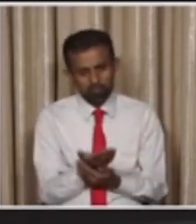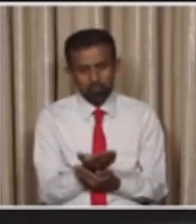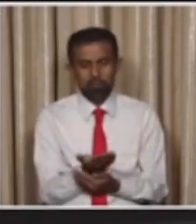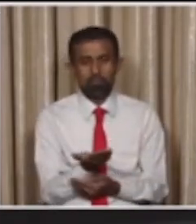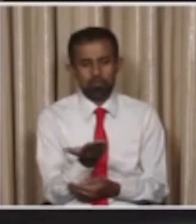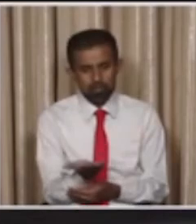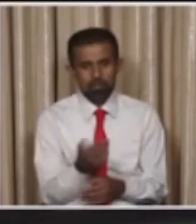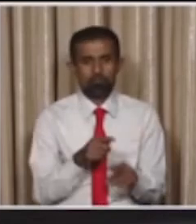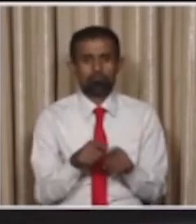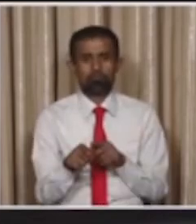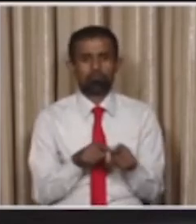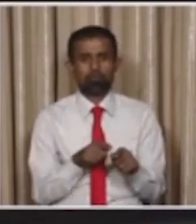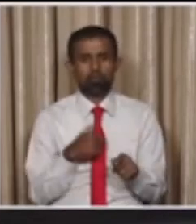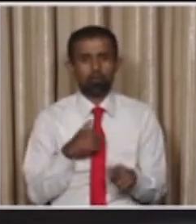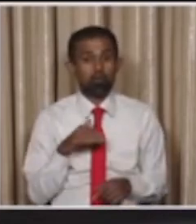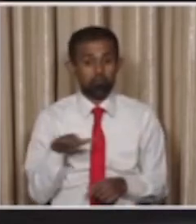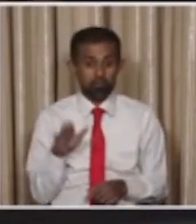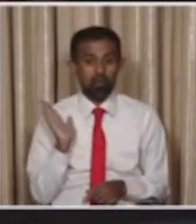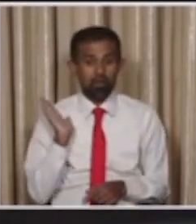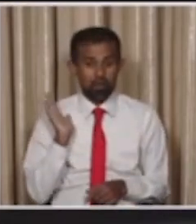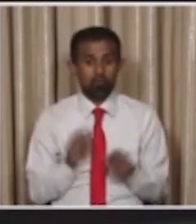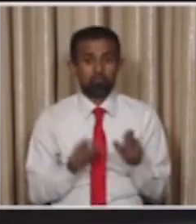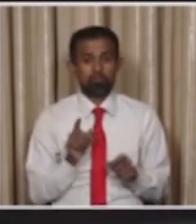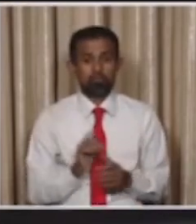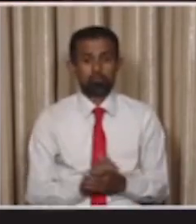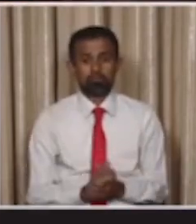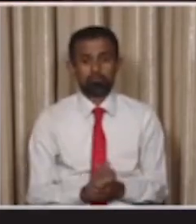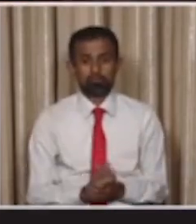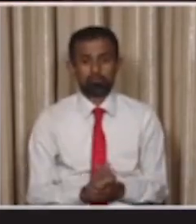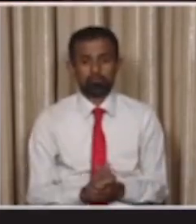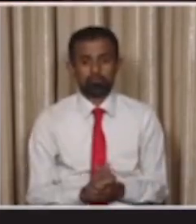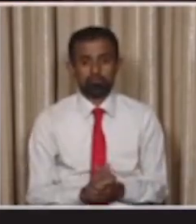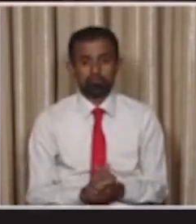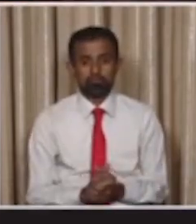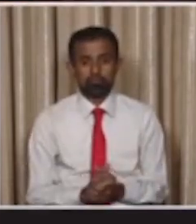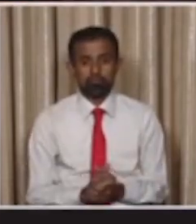කරන ඉල්ලීමක් අපේ ප්‍රදේශයේ ජනතාව වෙනුවෙන්.